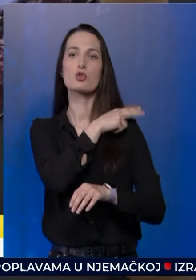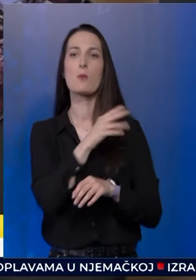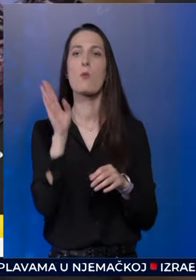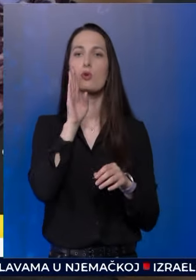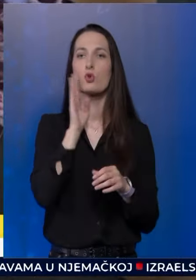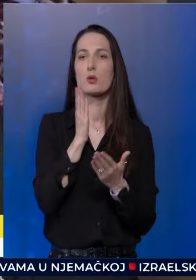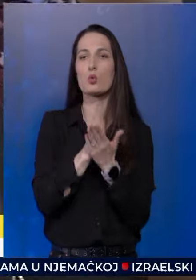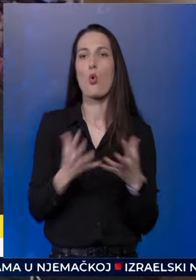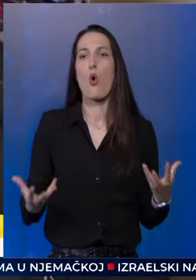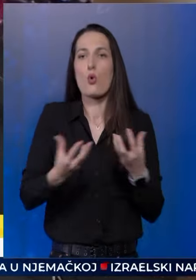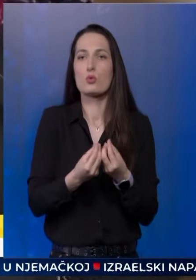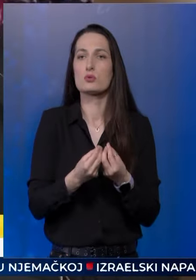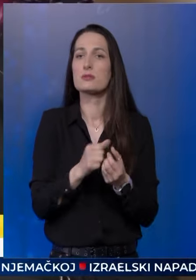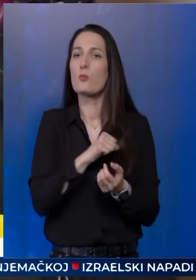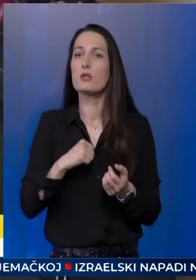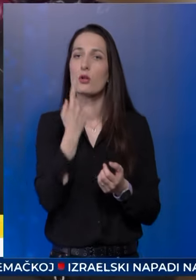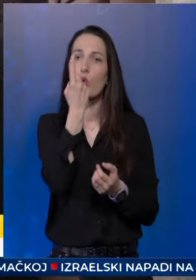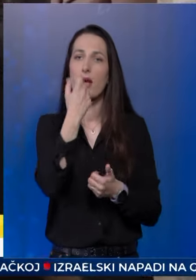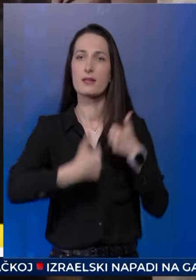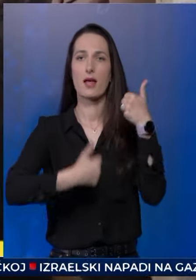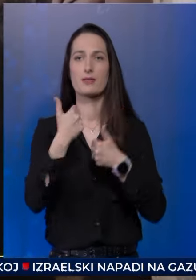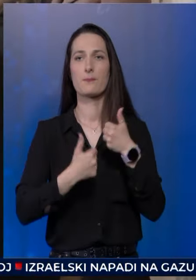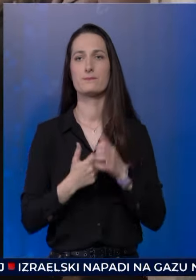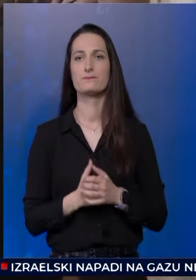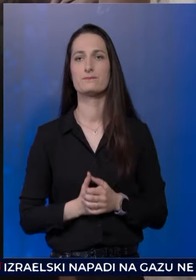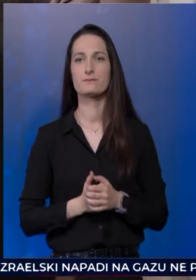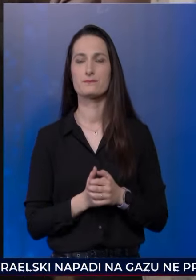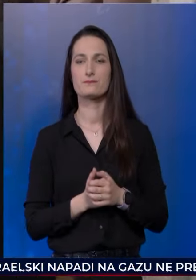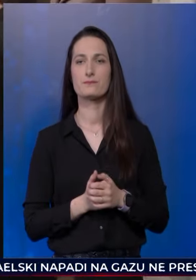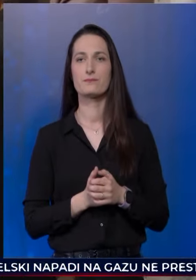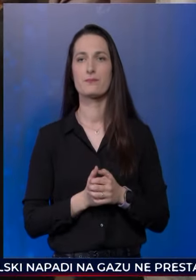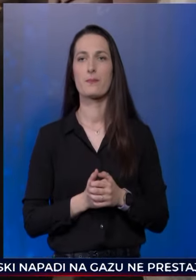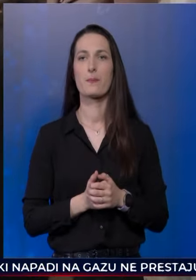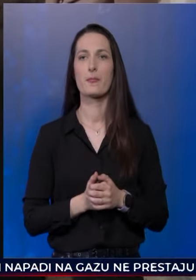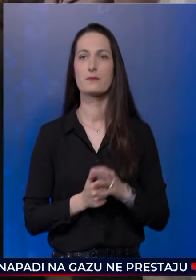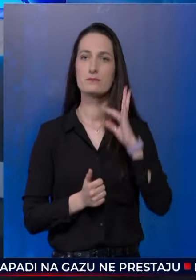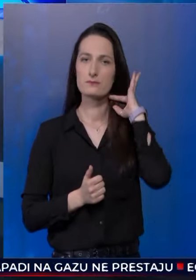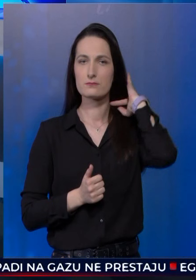načelnika Bošnjaci budu okupljeni oko samo jednog kandidata.